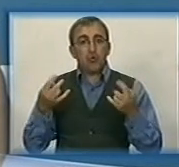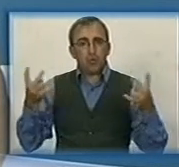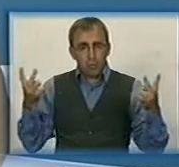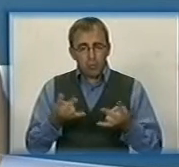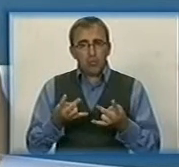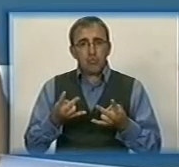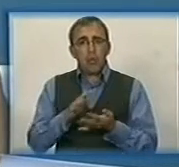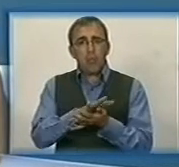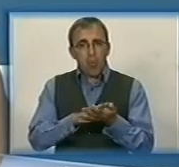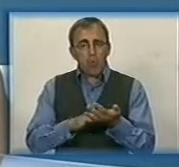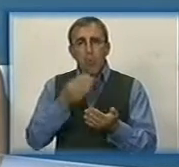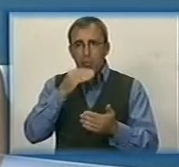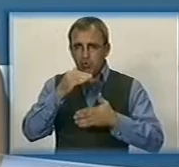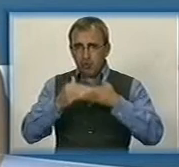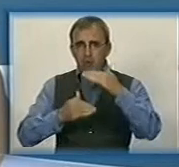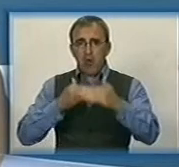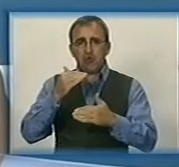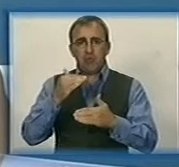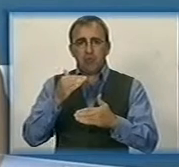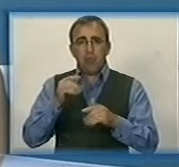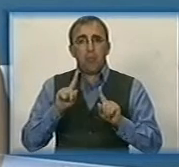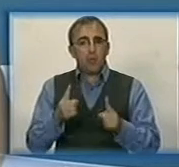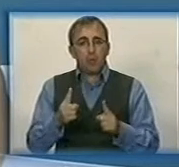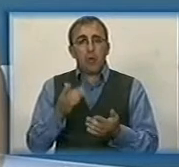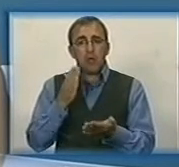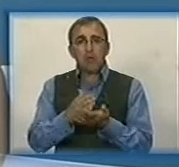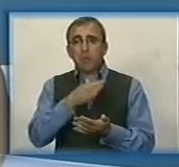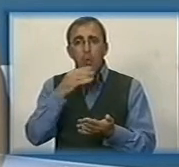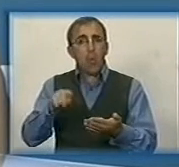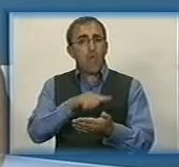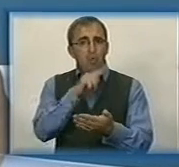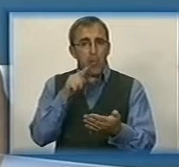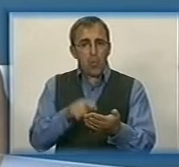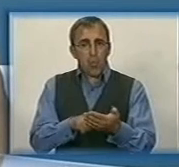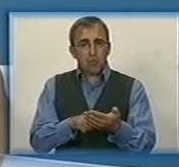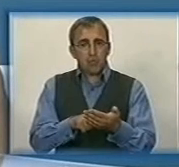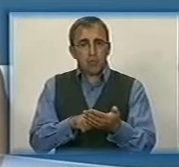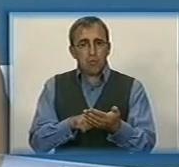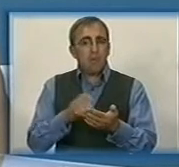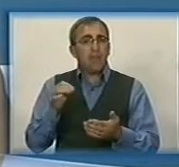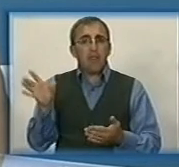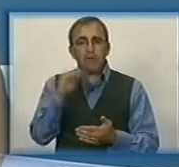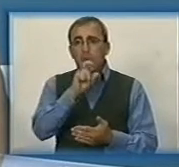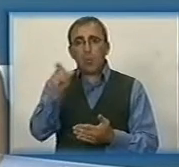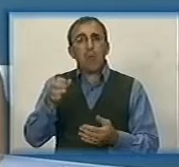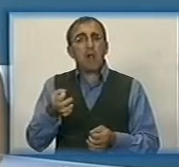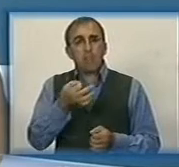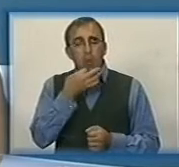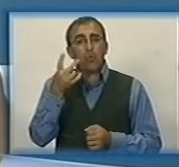продолжать усовершенствоваться, потому что есть много вопросов, не всем, может, людям это нравится,